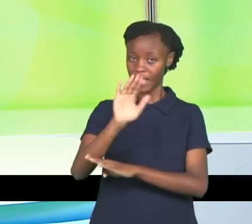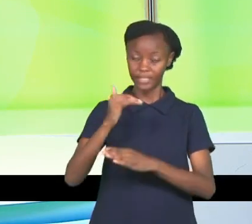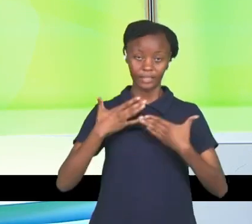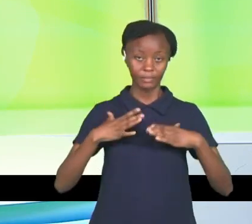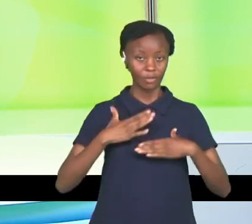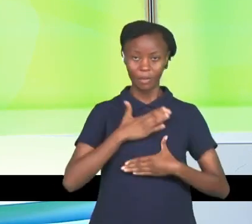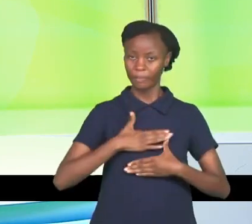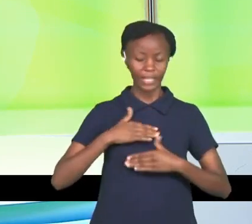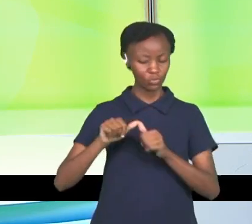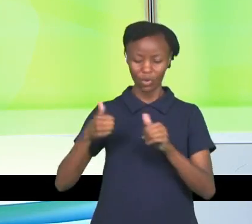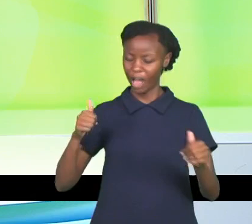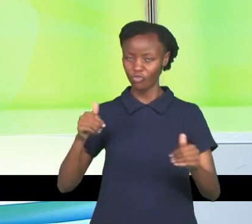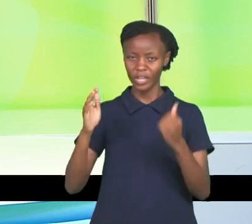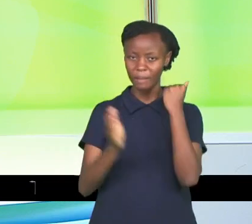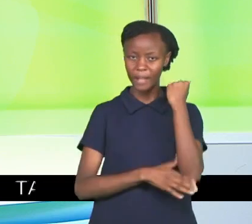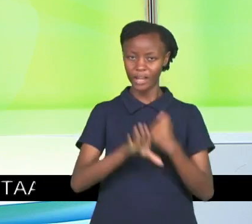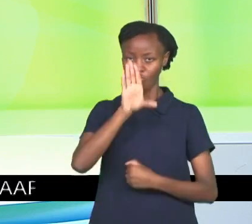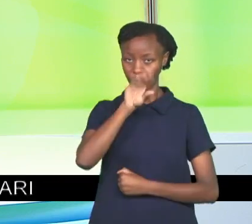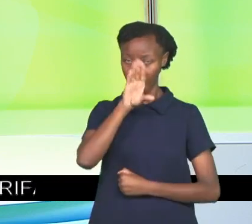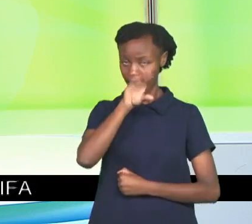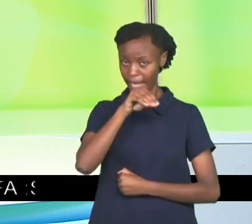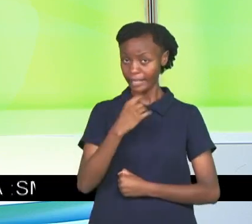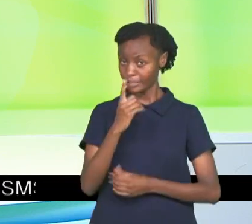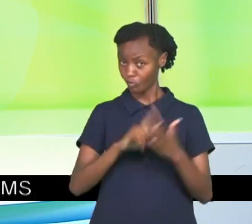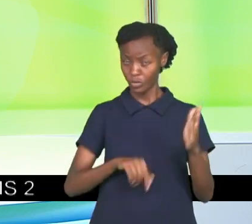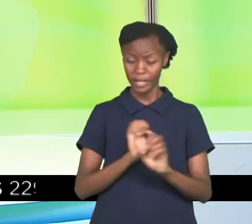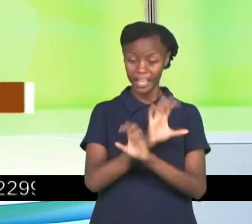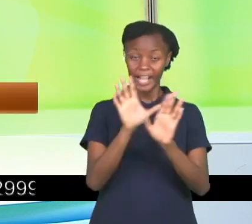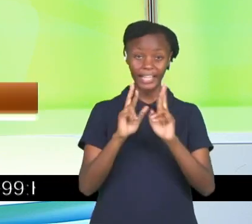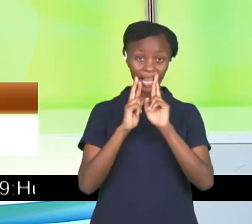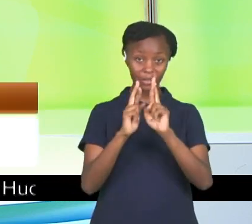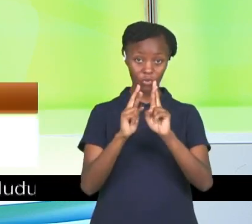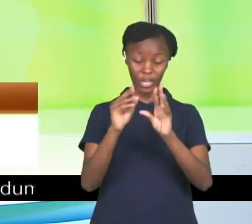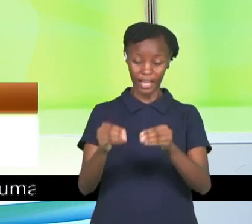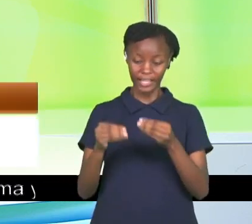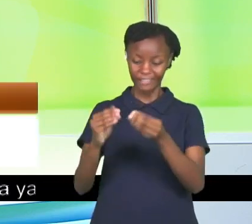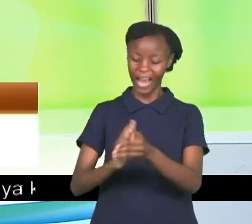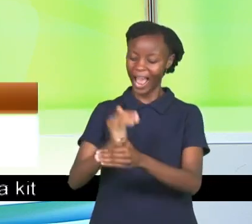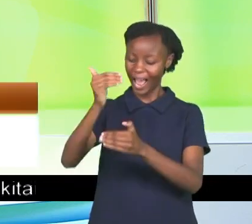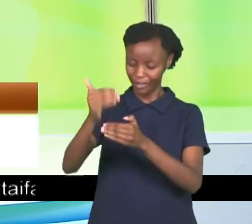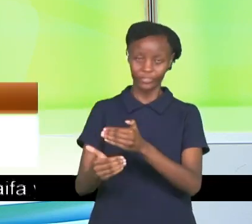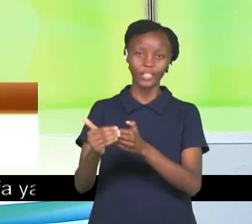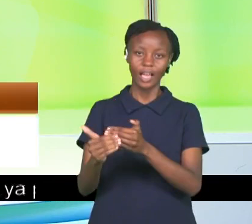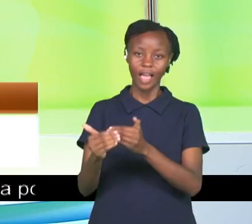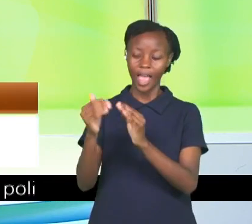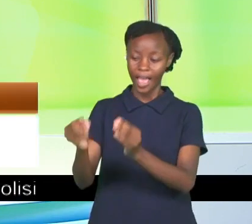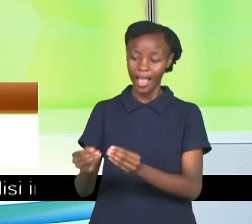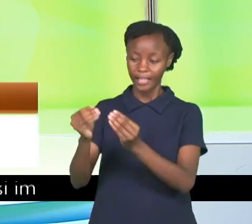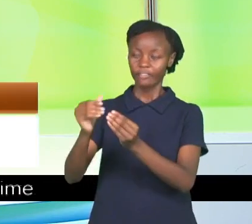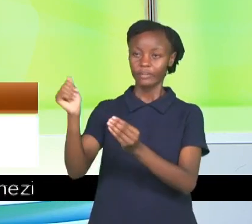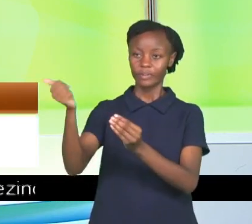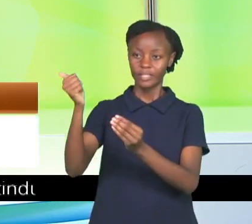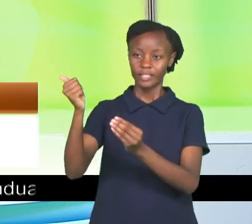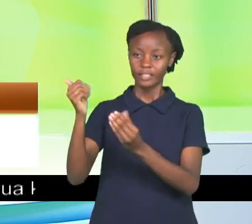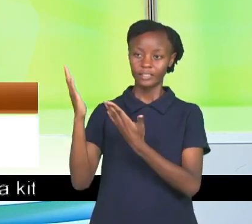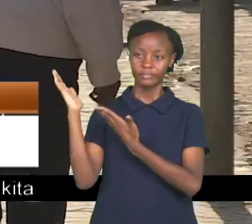zozote zile kuhusiana na ripoti hiyo, huku akidai kwamba taarifa kamili kuhusiana na ripoti hiyo itatolewa punde tu itakapowasilishwa kwa rais.